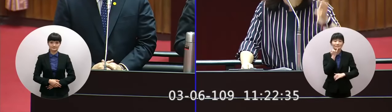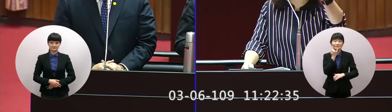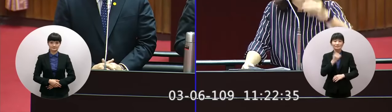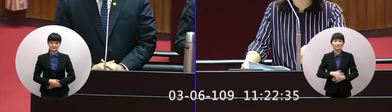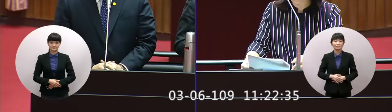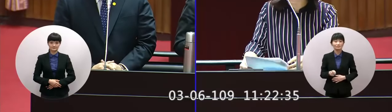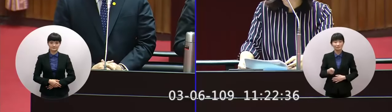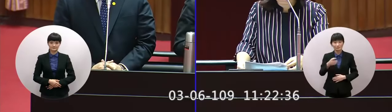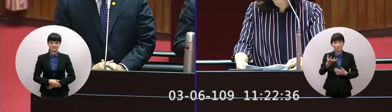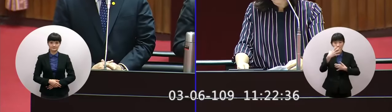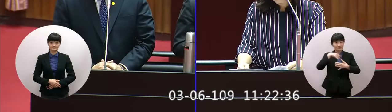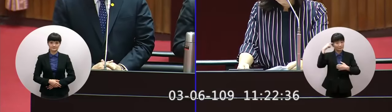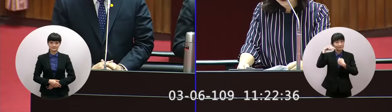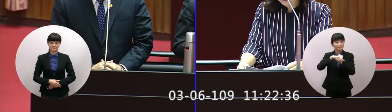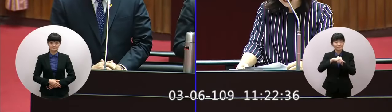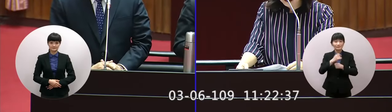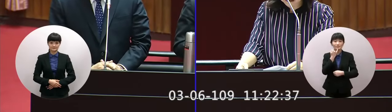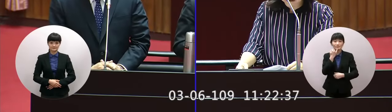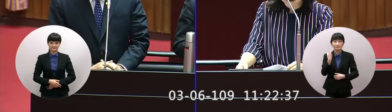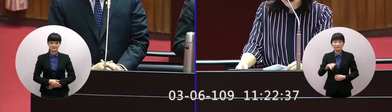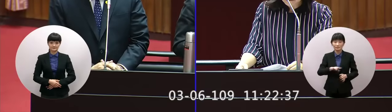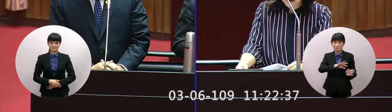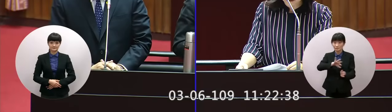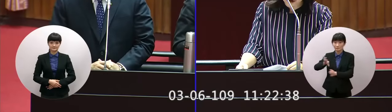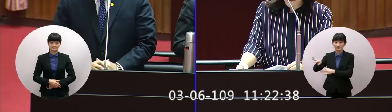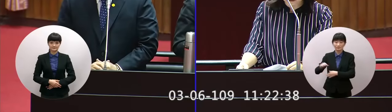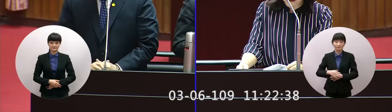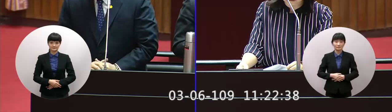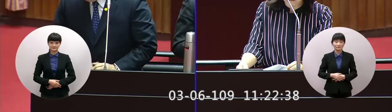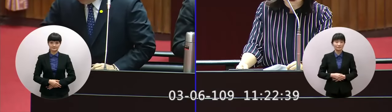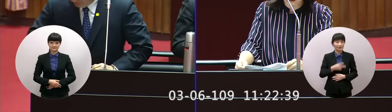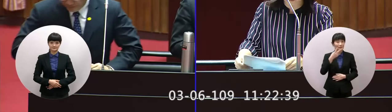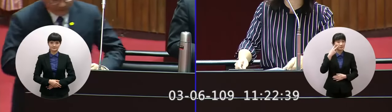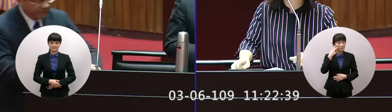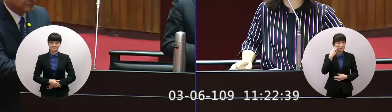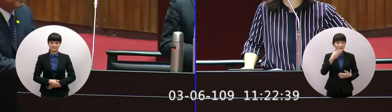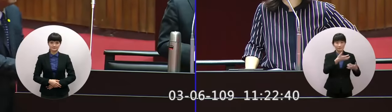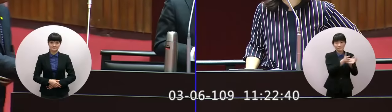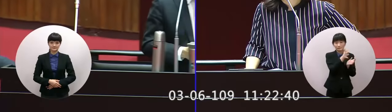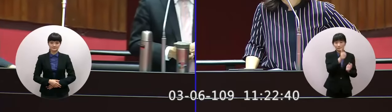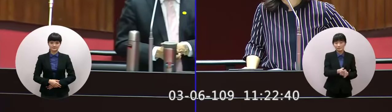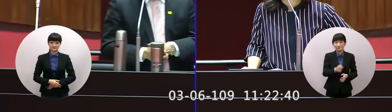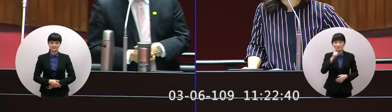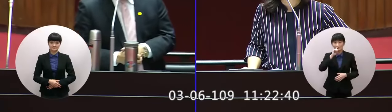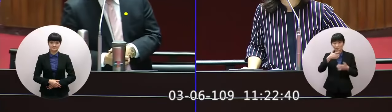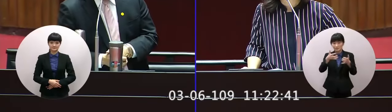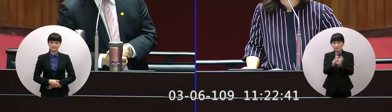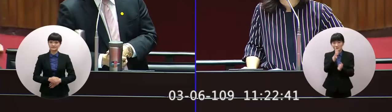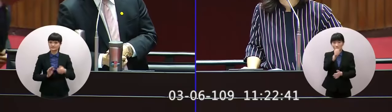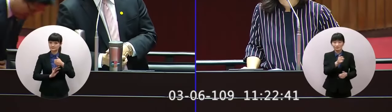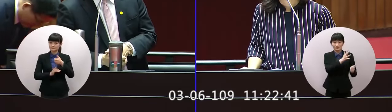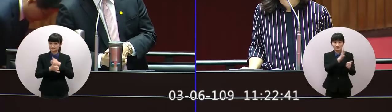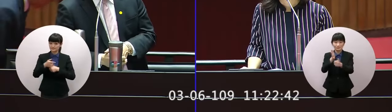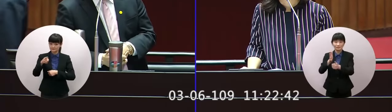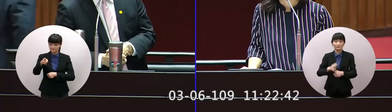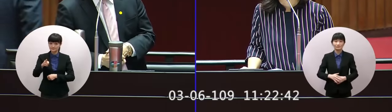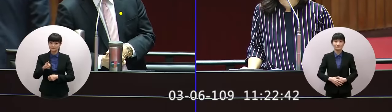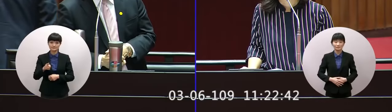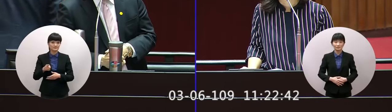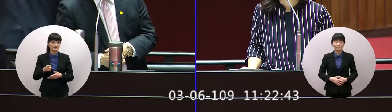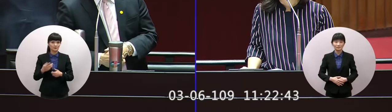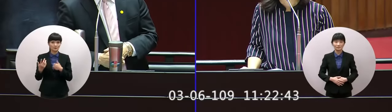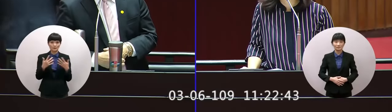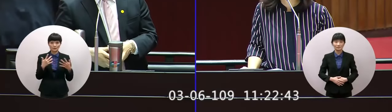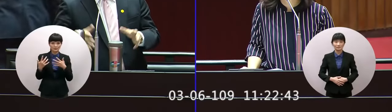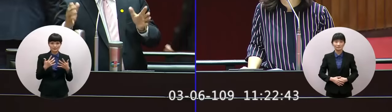量。好，请三位请回。我再要请潘文忠部长跟陈时中部长。 委员，你的质询好可